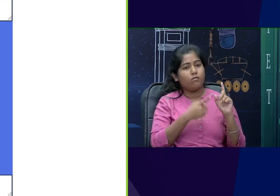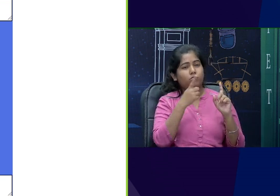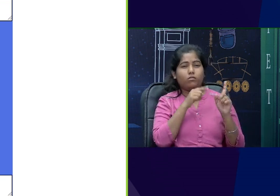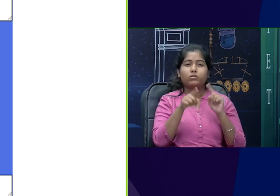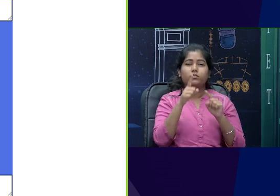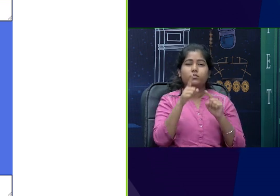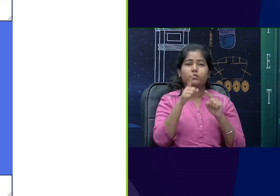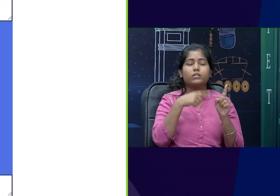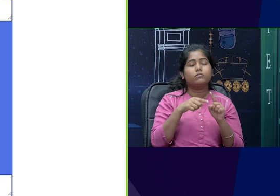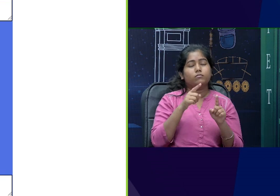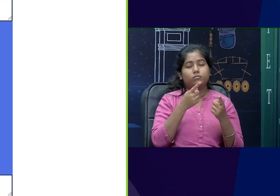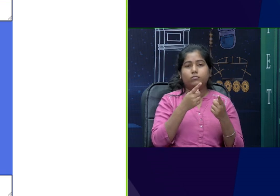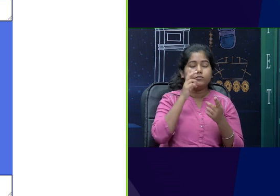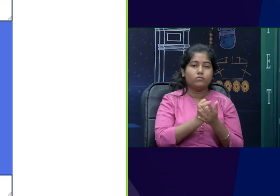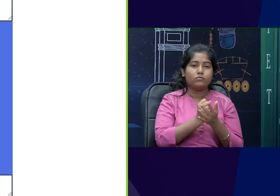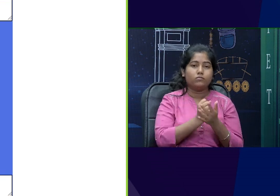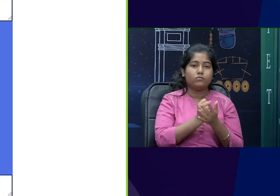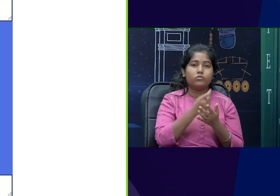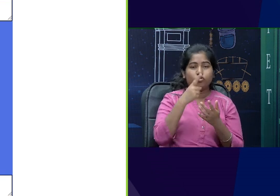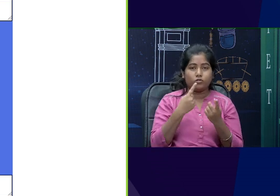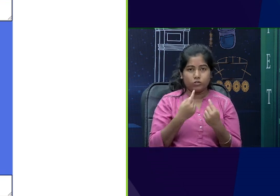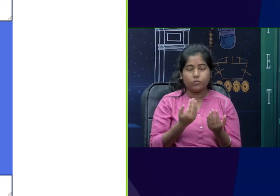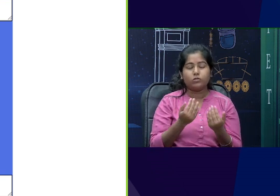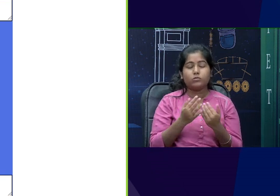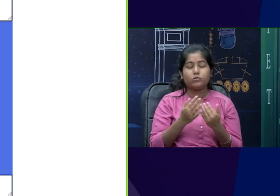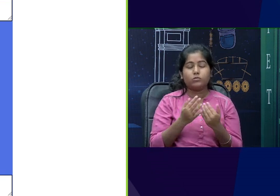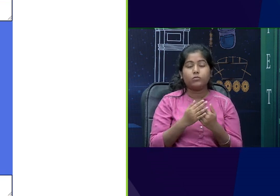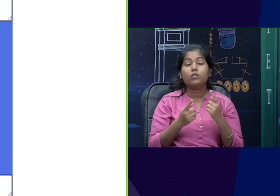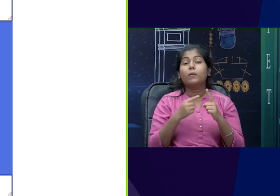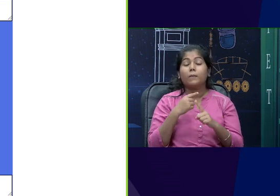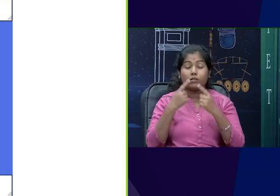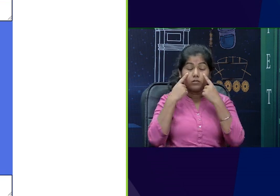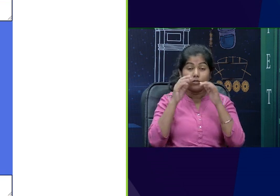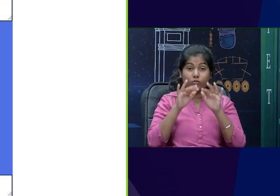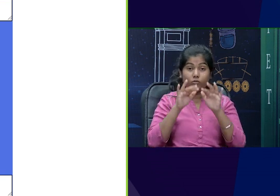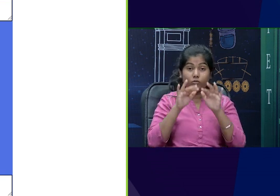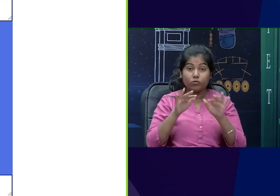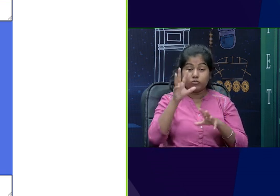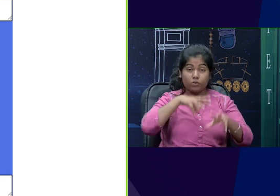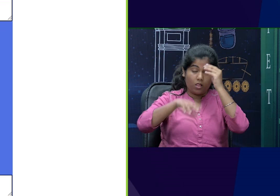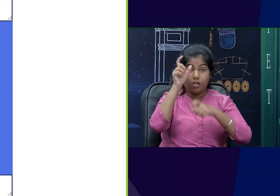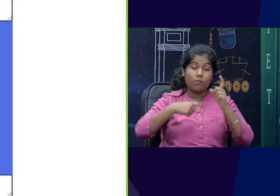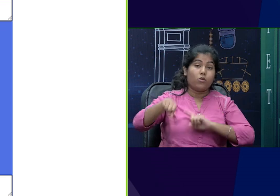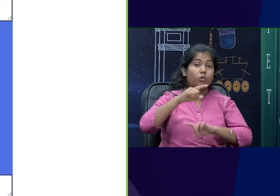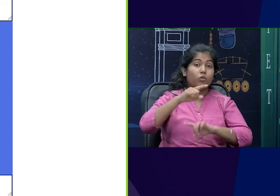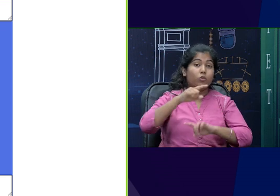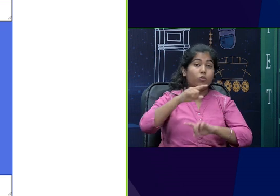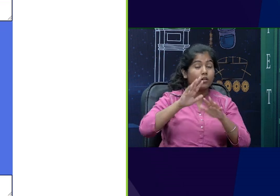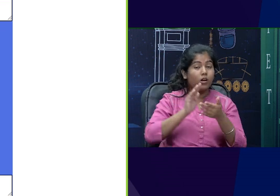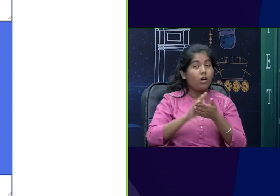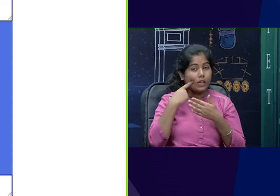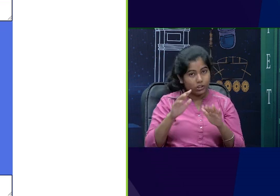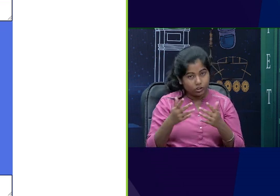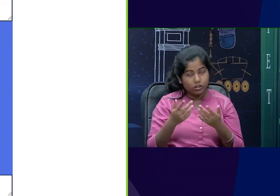बहुत खासकर विजुअल लर्नर जो है, विजुअल लर्नर, इंटेलेक्चुअल डिसेबिलिटी, either this hearing